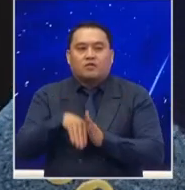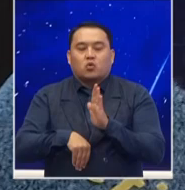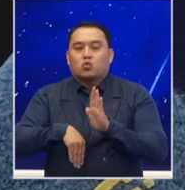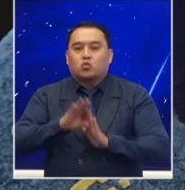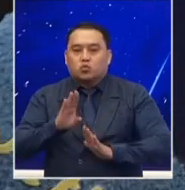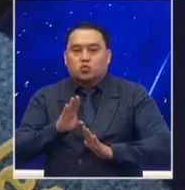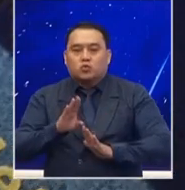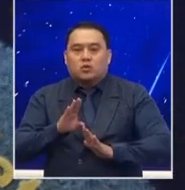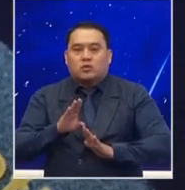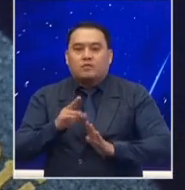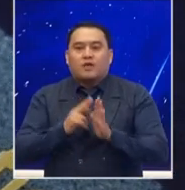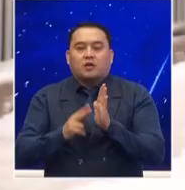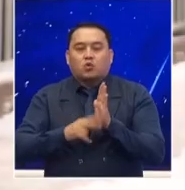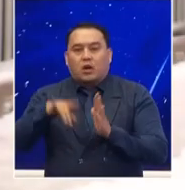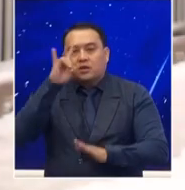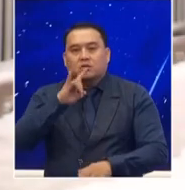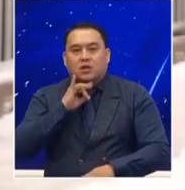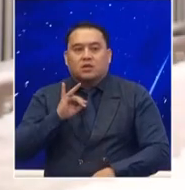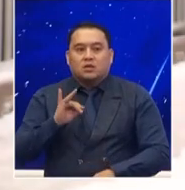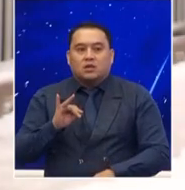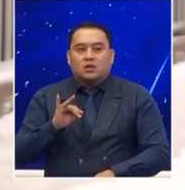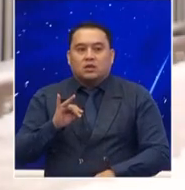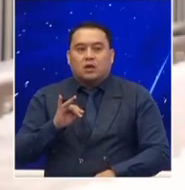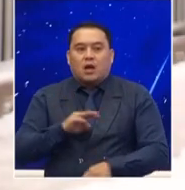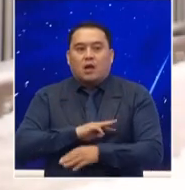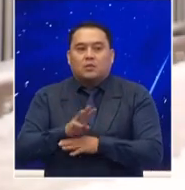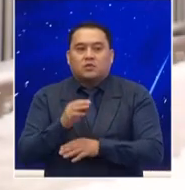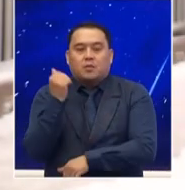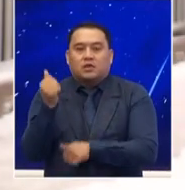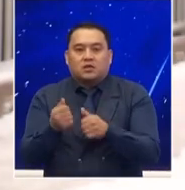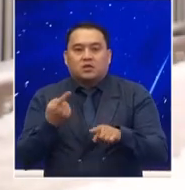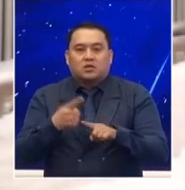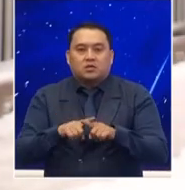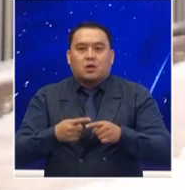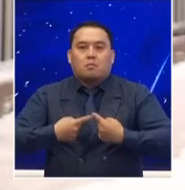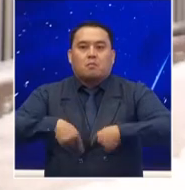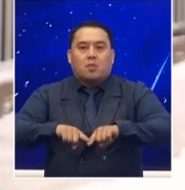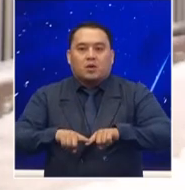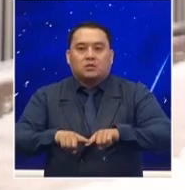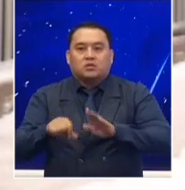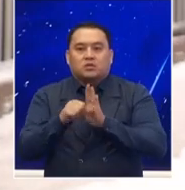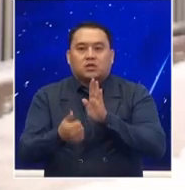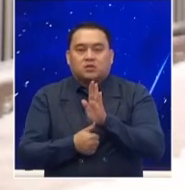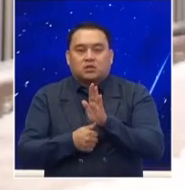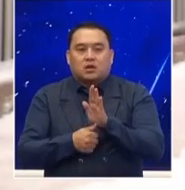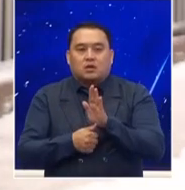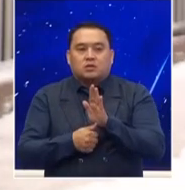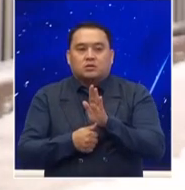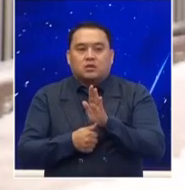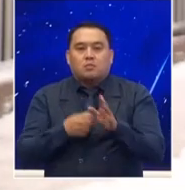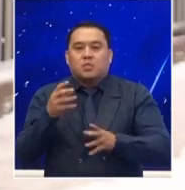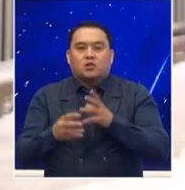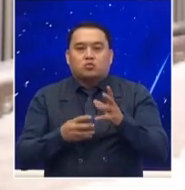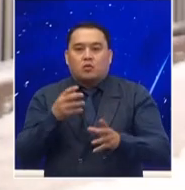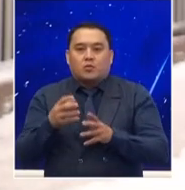лучшую 80-ку Казахстана и обеспечен материально-технической базой по 16 компетенциям.